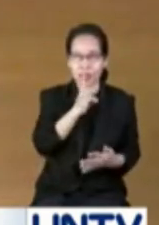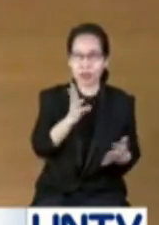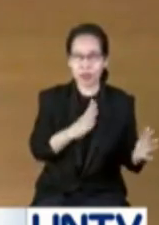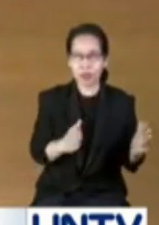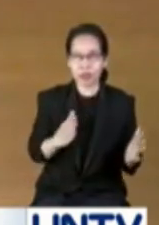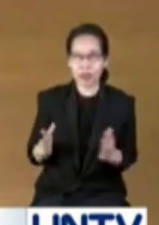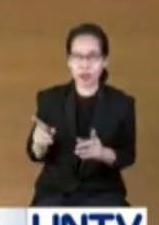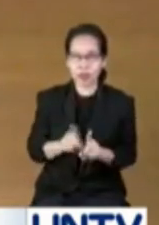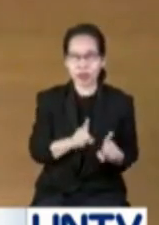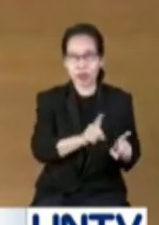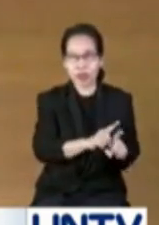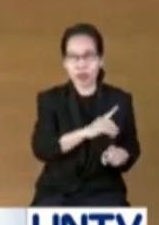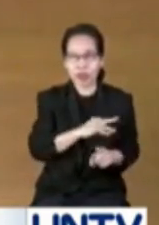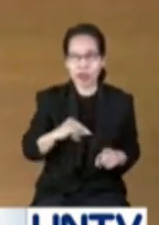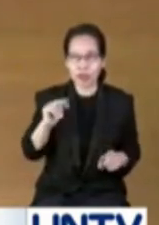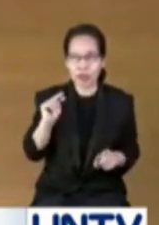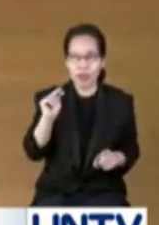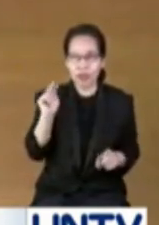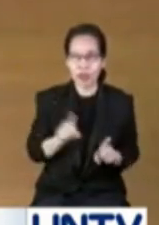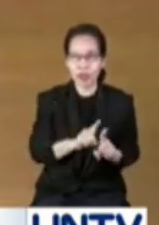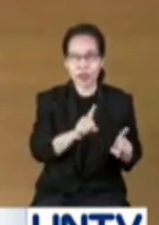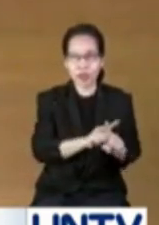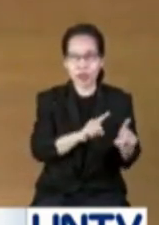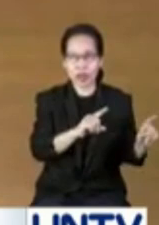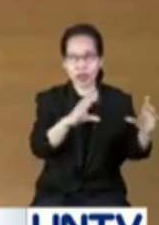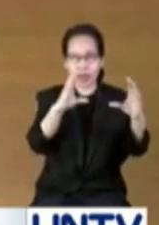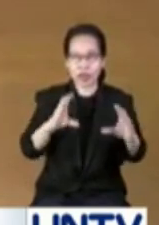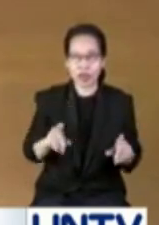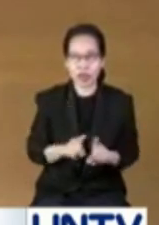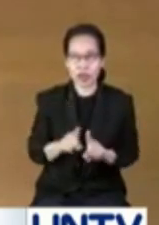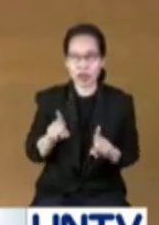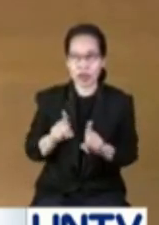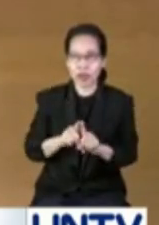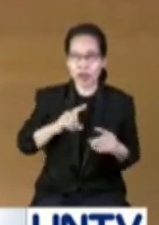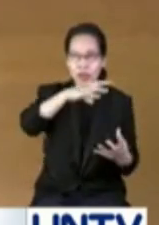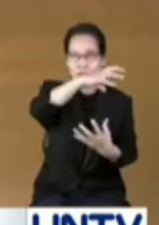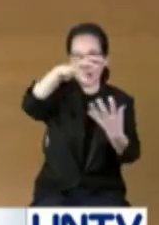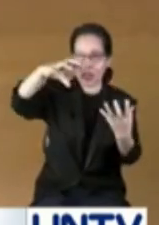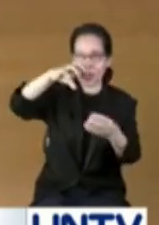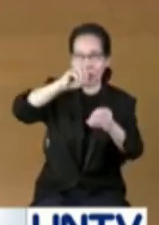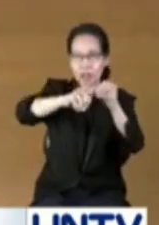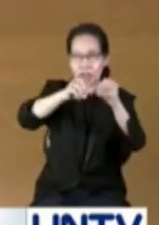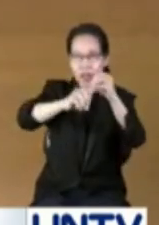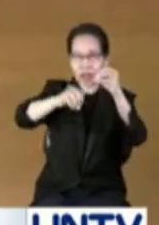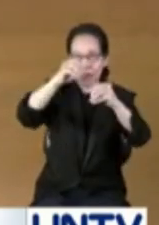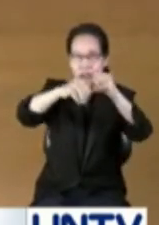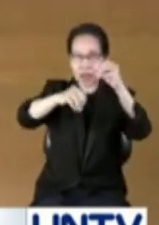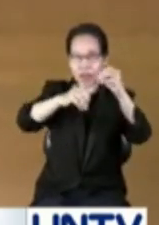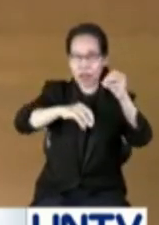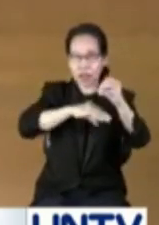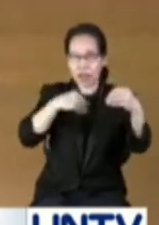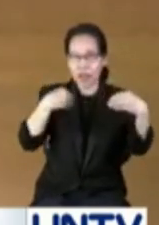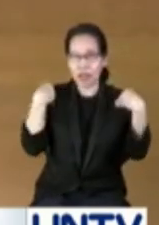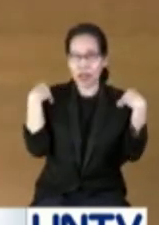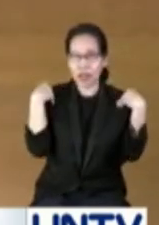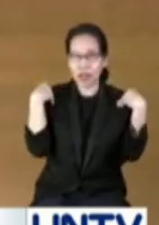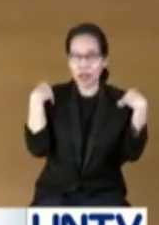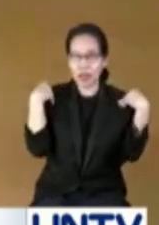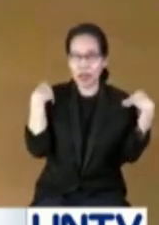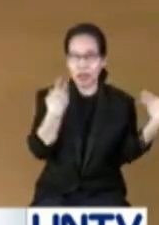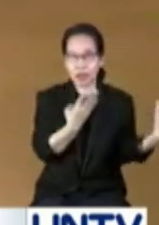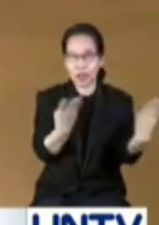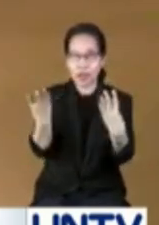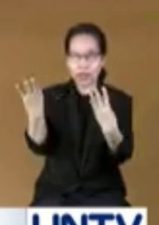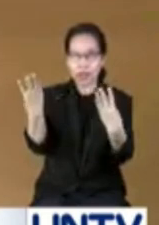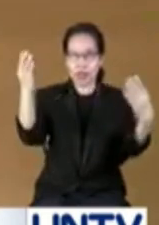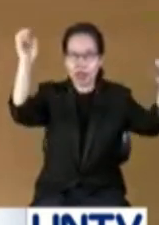Kung kinakailangan, magsasagawa pa tayo ng cloud seeding upang makapagdala ng ulan. Kasabay